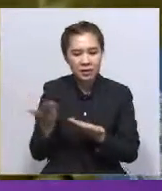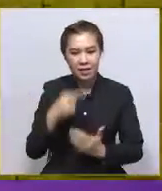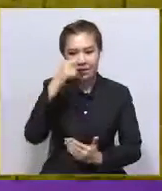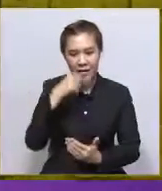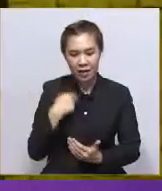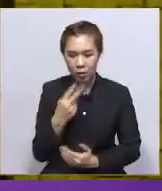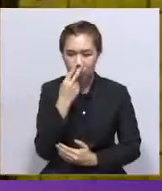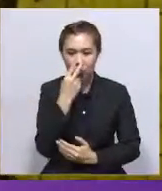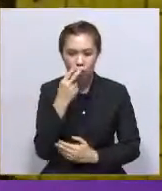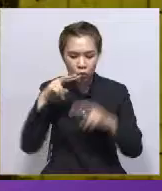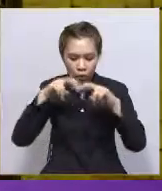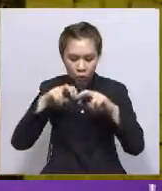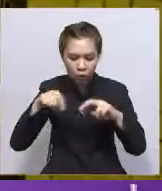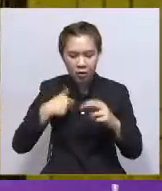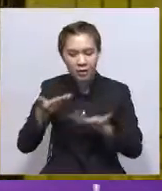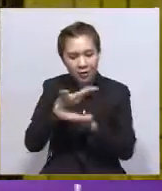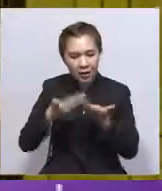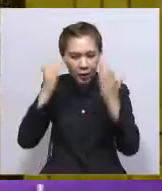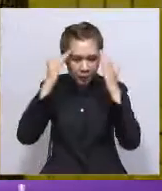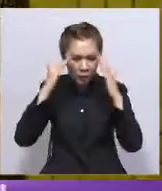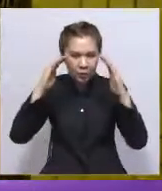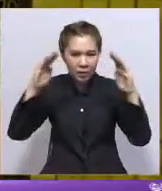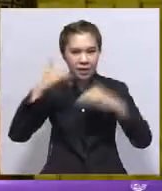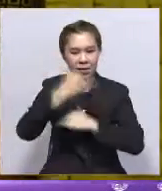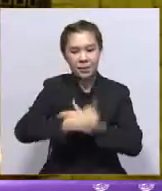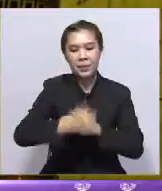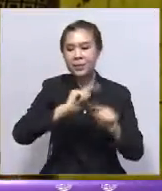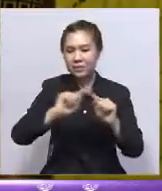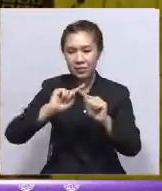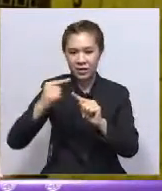มการตรวจสอบเพื่อแลกเปลี่ยนประสบการณ์กับประเทศอื่นและให้ค